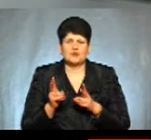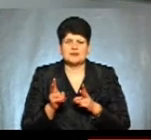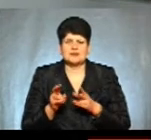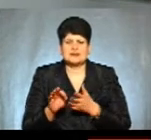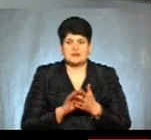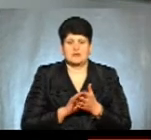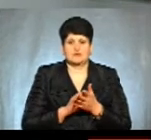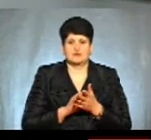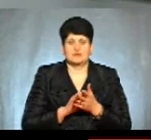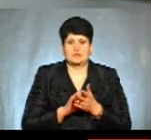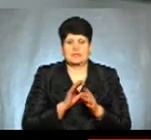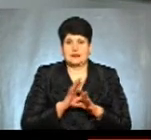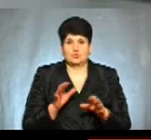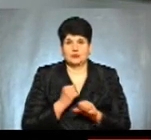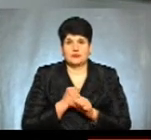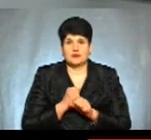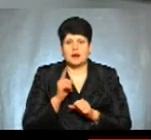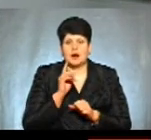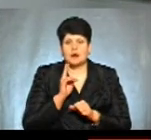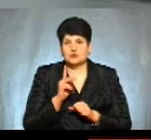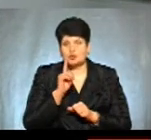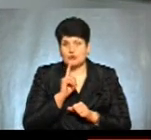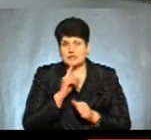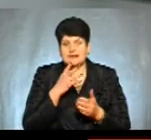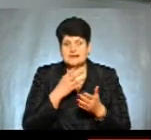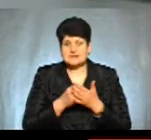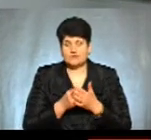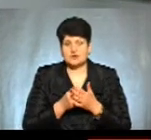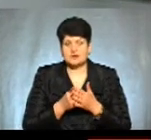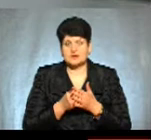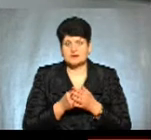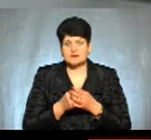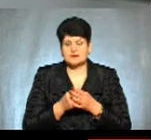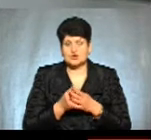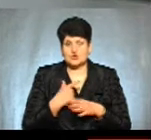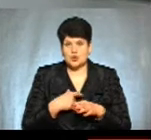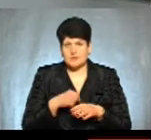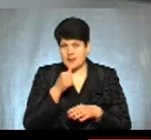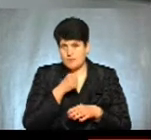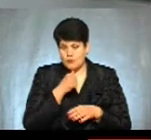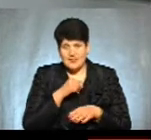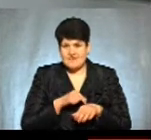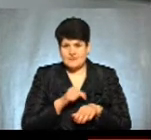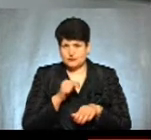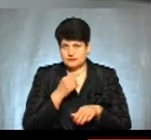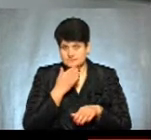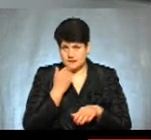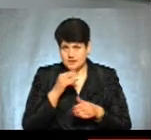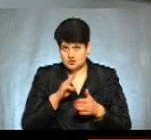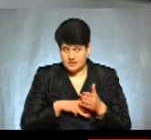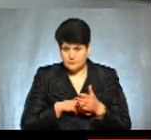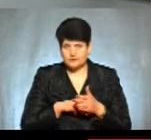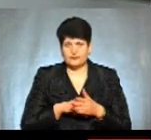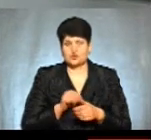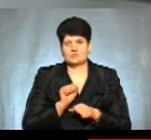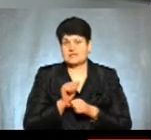хтось зразу отямиться, не буде того робити. Можливо, хтось поки на своїй власній, каже, на собі не попробує, не відчує той штраф,